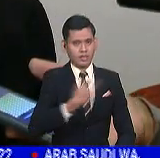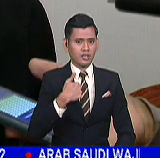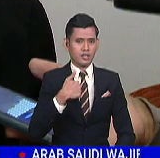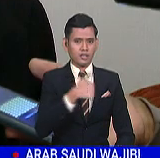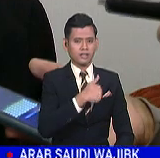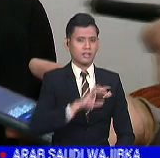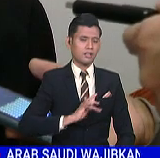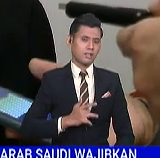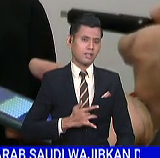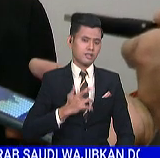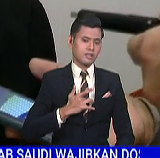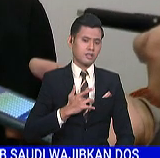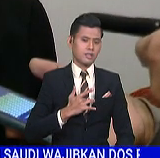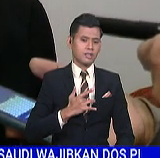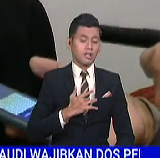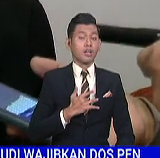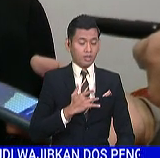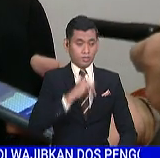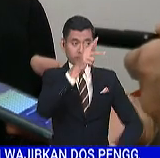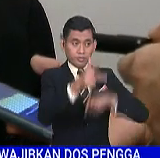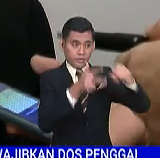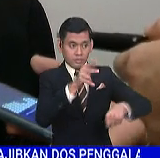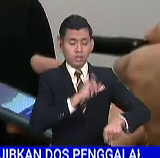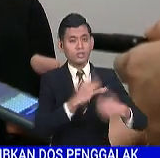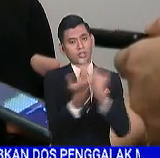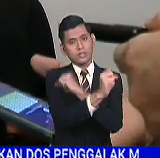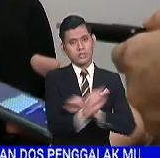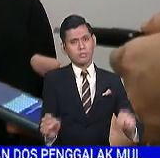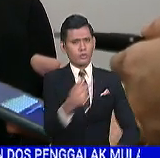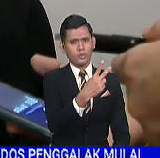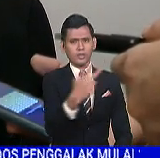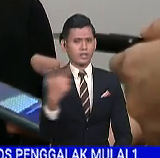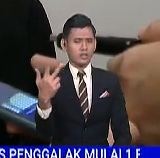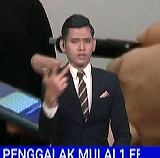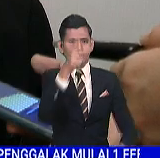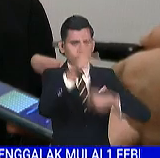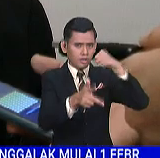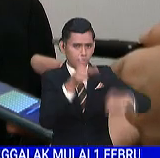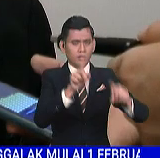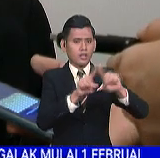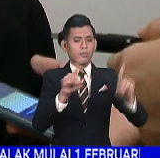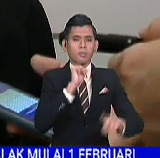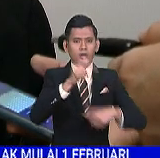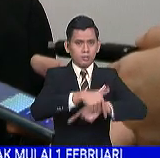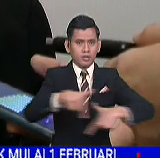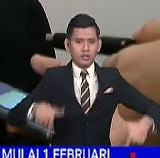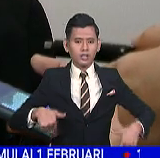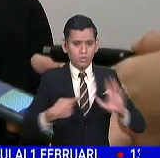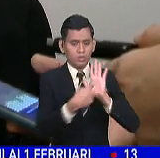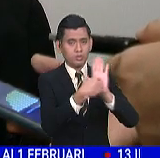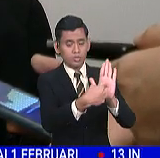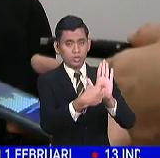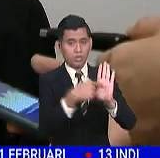rasa malam pun dah siap filem saya. Dua filem, tiga filem kan, tapi kami tak beranilah untuk tayang kat pawagam kerana